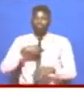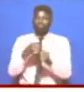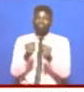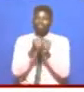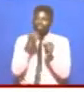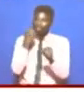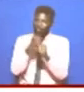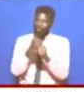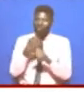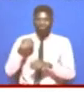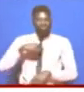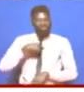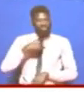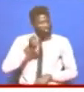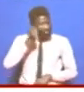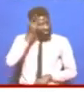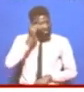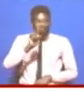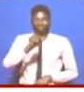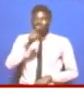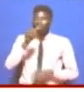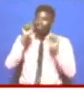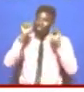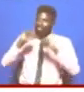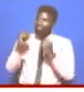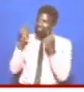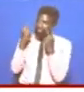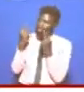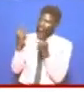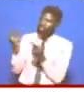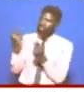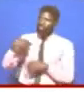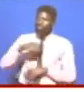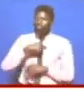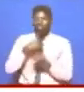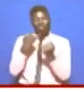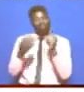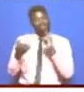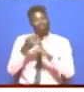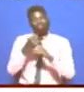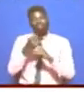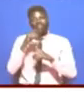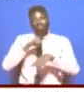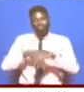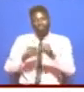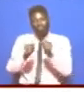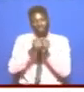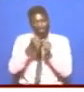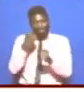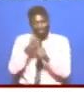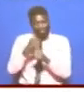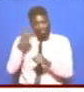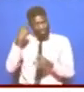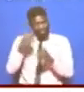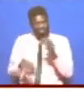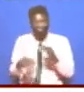can understand one another and look at what we are able to achieve by working together. Ama ni namna gani?